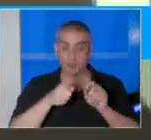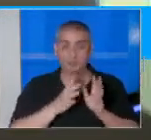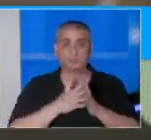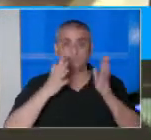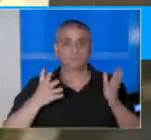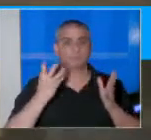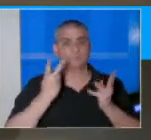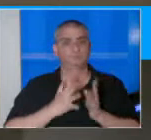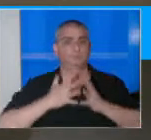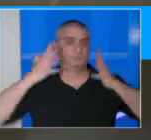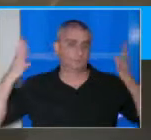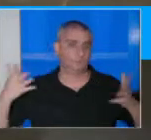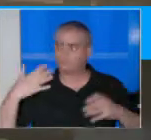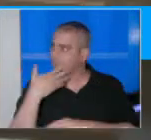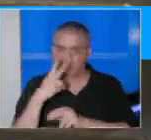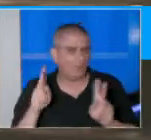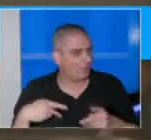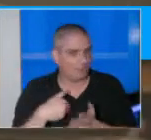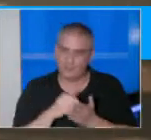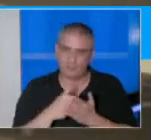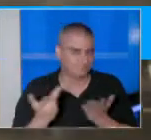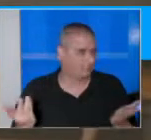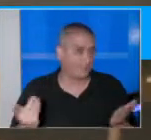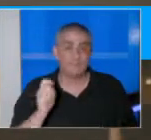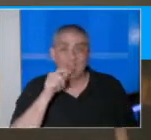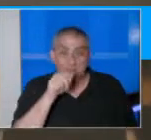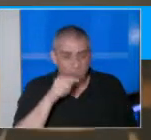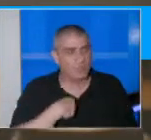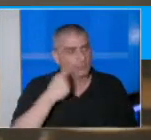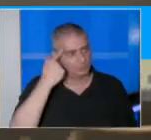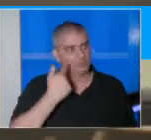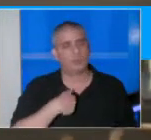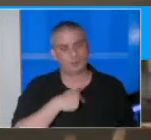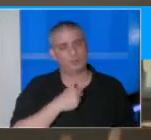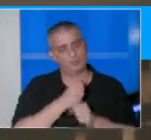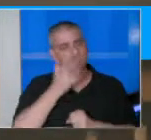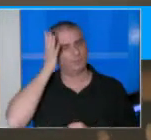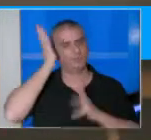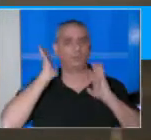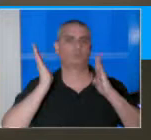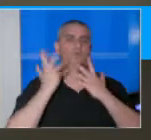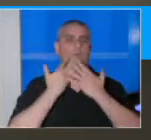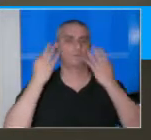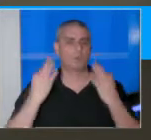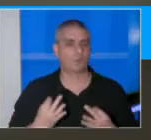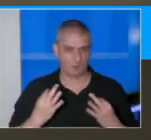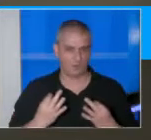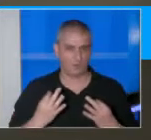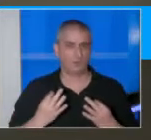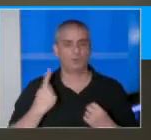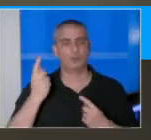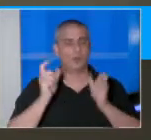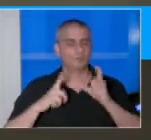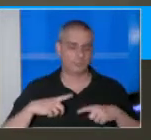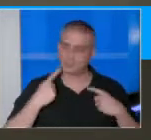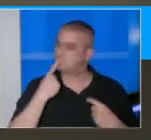בהיקפים הרבה יותר גדולים, המדינה לא תוכל להמשיך להתקיים, ודווקא פה אני חושב שאנחנו מציבים חזון מאוד מאוד ברור, שאומר okay. לכל אזרח,